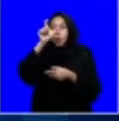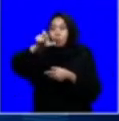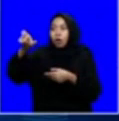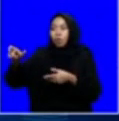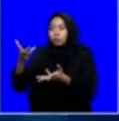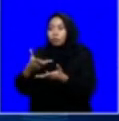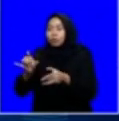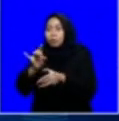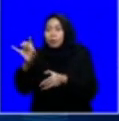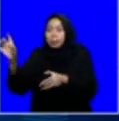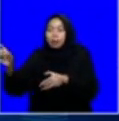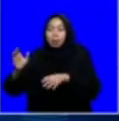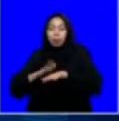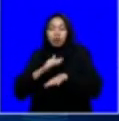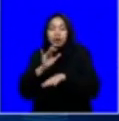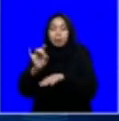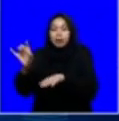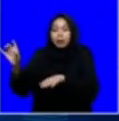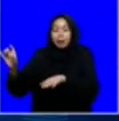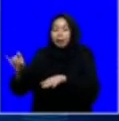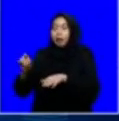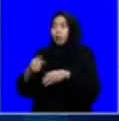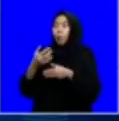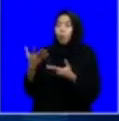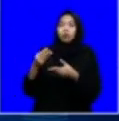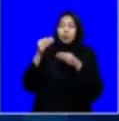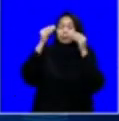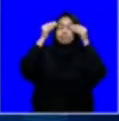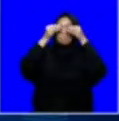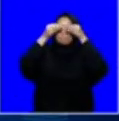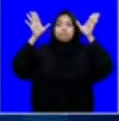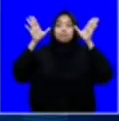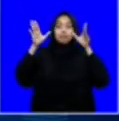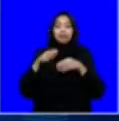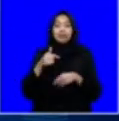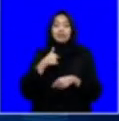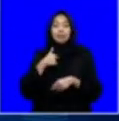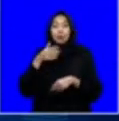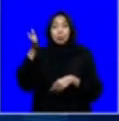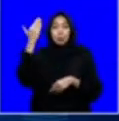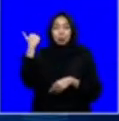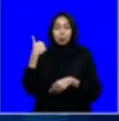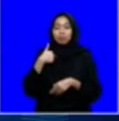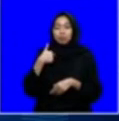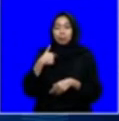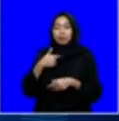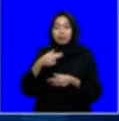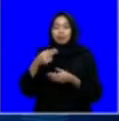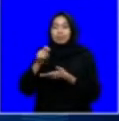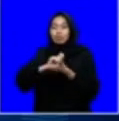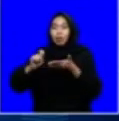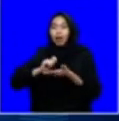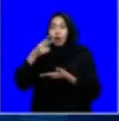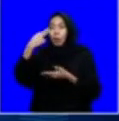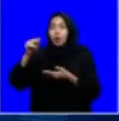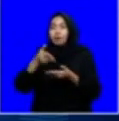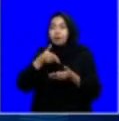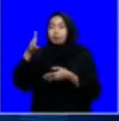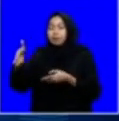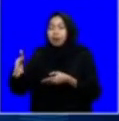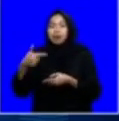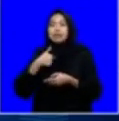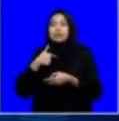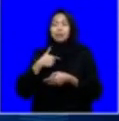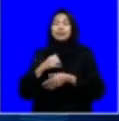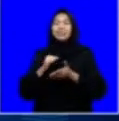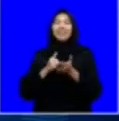Dan biasanya seperti contoh saya, saat saya sekolah di luar negeri, jiwa nasionalisme saya malah meningkat. Jadi menurut saya, keindonesiaan kita